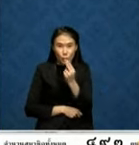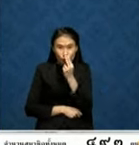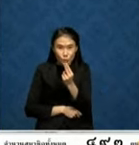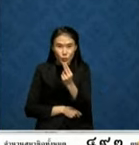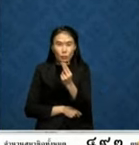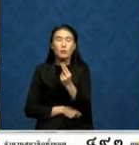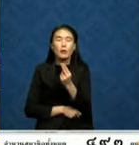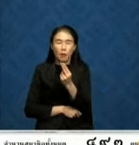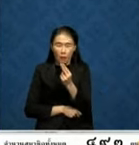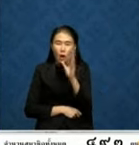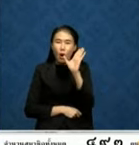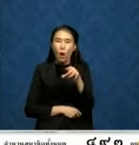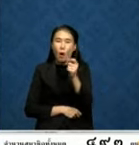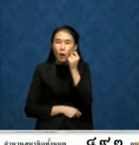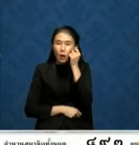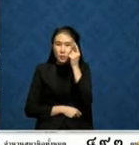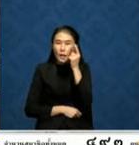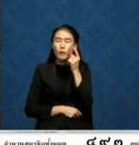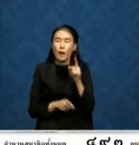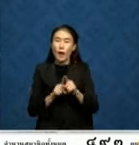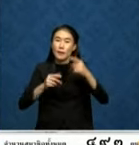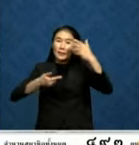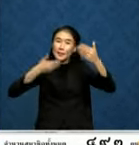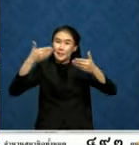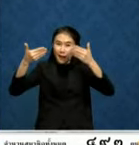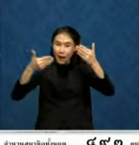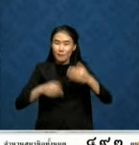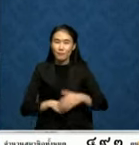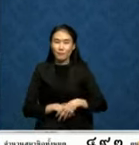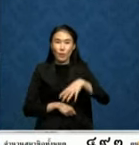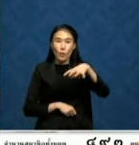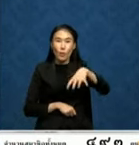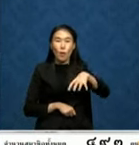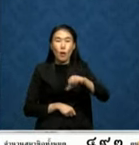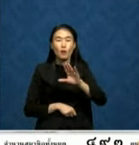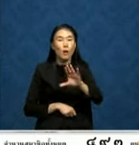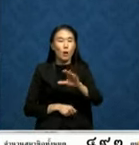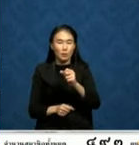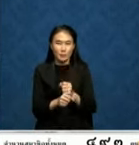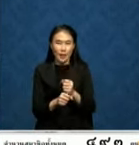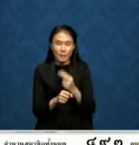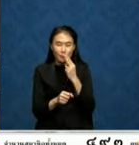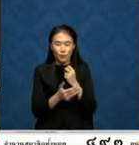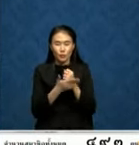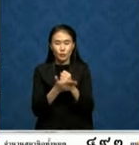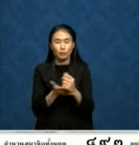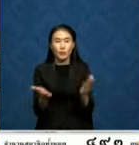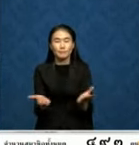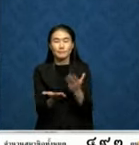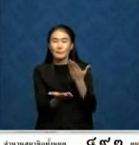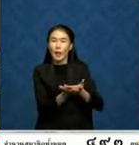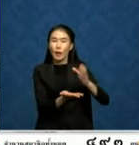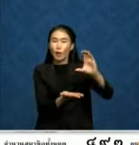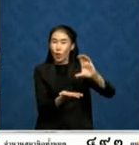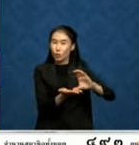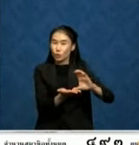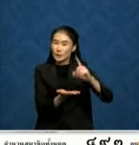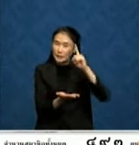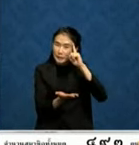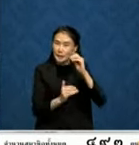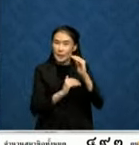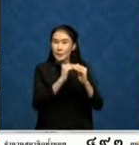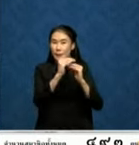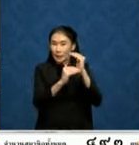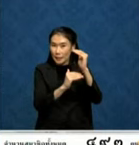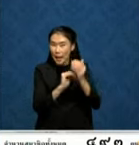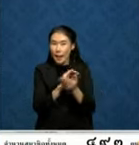วก็ได้ตอบโจทย์ว่ากิจกรรมที่ท่านทำขึ้นนะครับจะส่งผลให้กองทุนนะครับมีการพัฒน